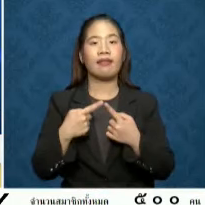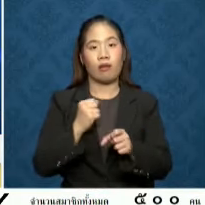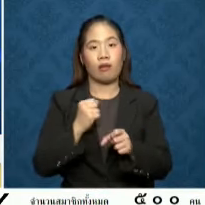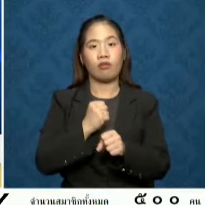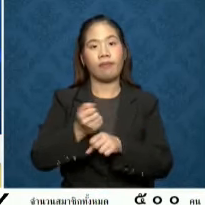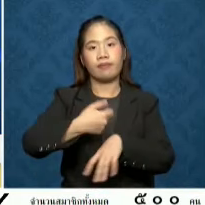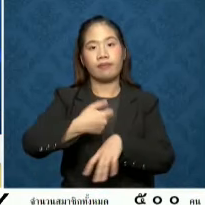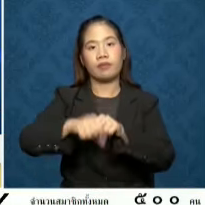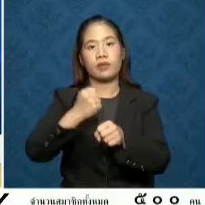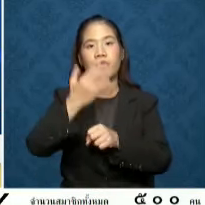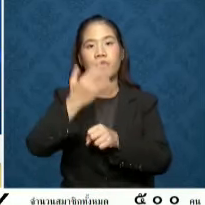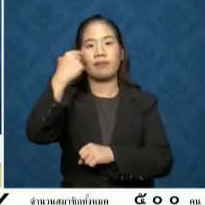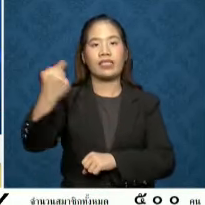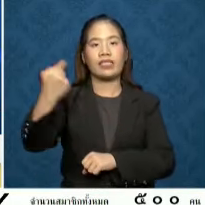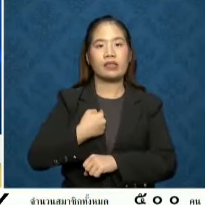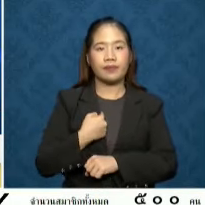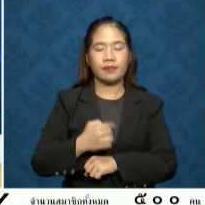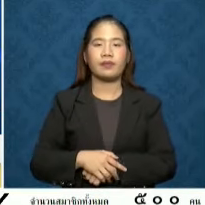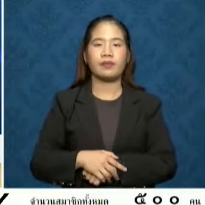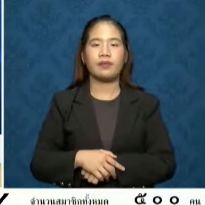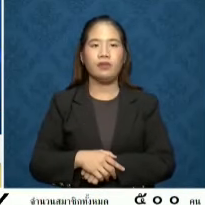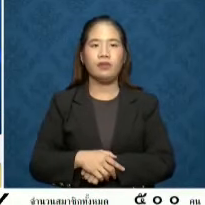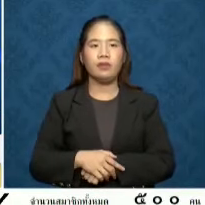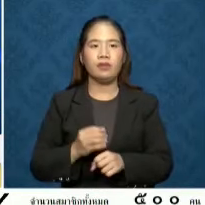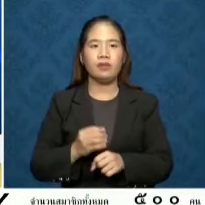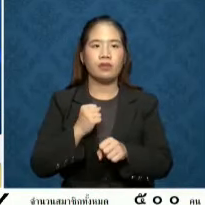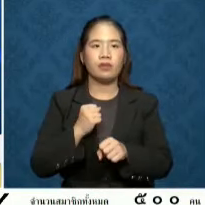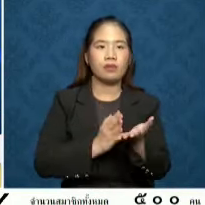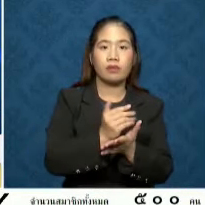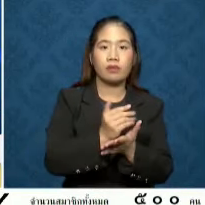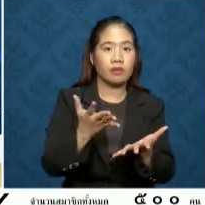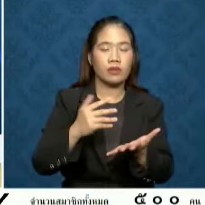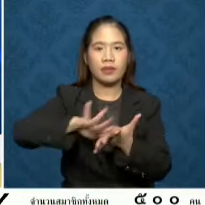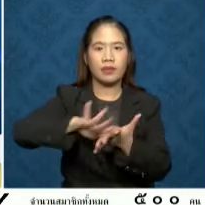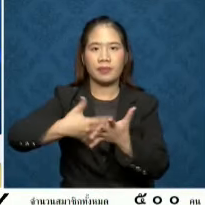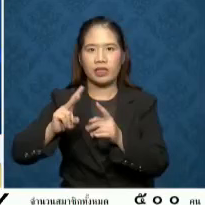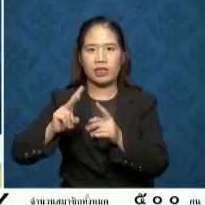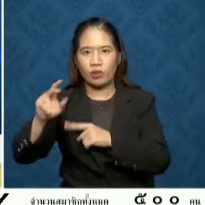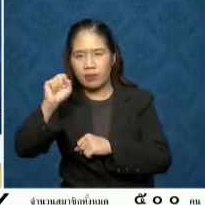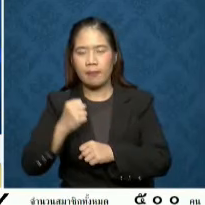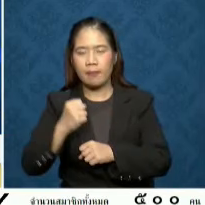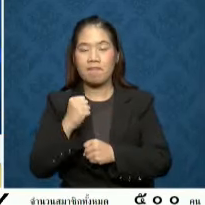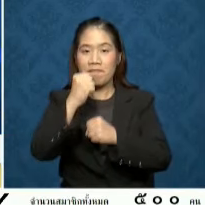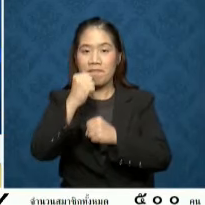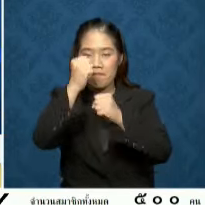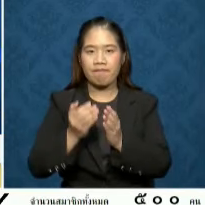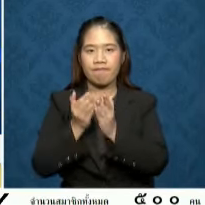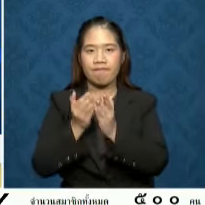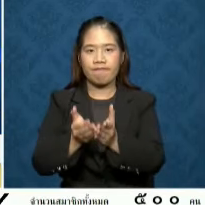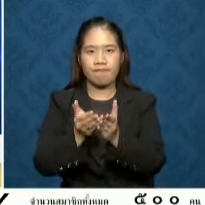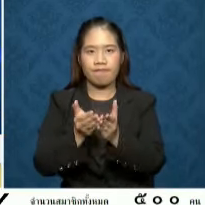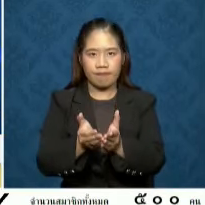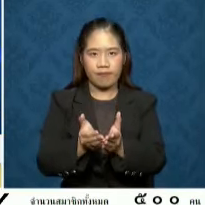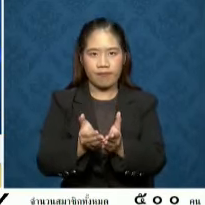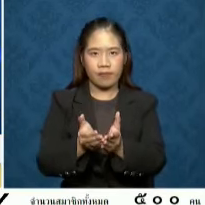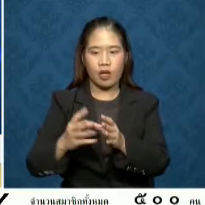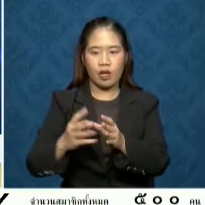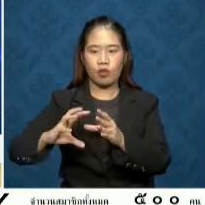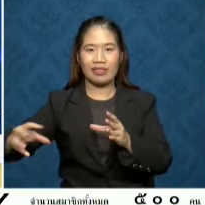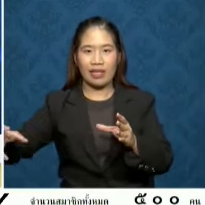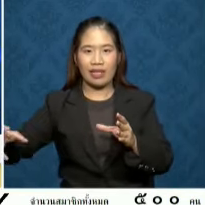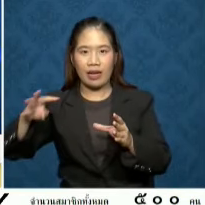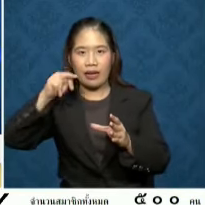เพราะเป็นคำสั่งพอไม่สำเร็จแผน2คือการพยายามไปใกล้ที่สุดเพื่อที่จะเอาเครื่องสูบน้ำไปให้เรือเอีย